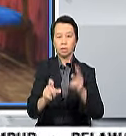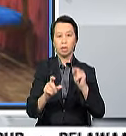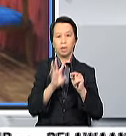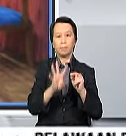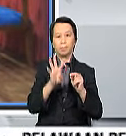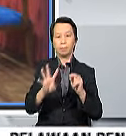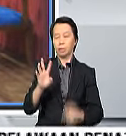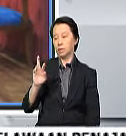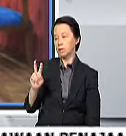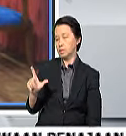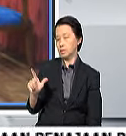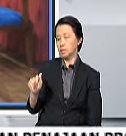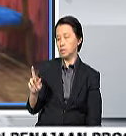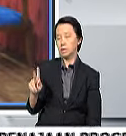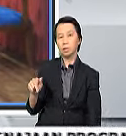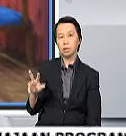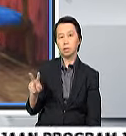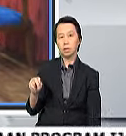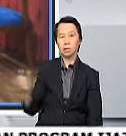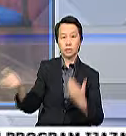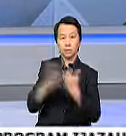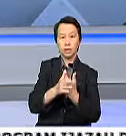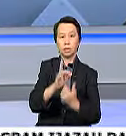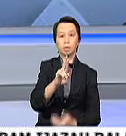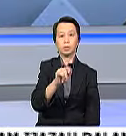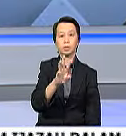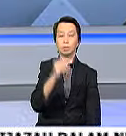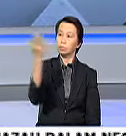N44 Lakin. Kita kembali ke Angkasa Puri.